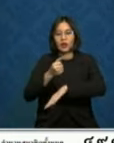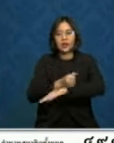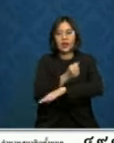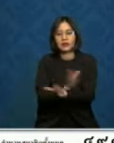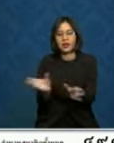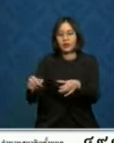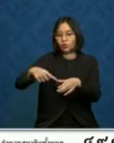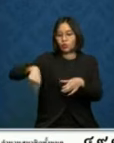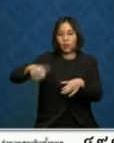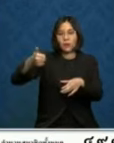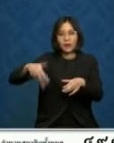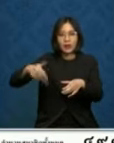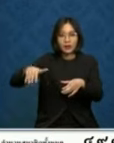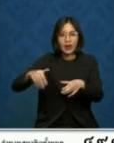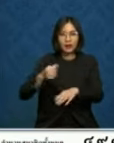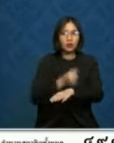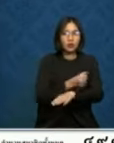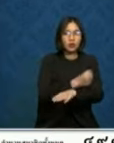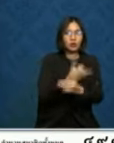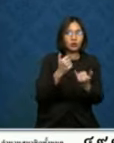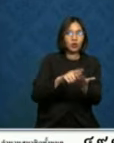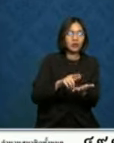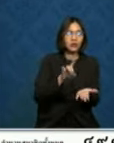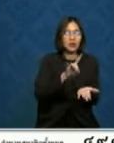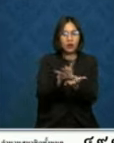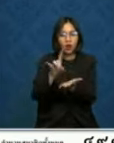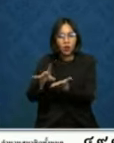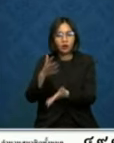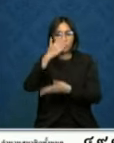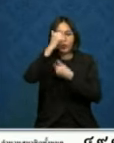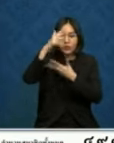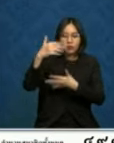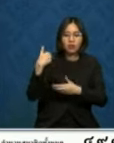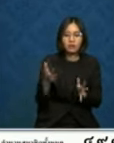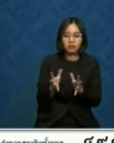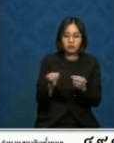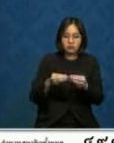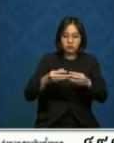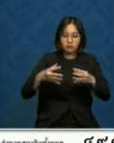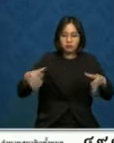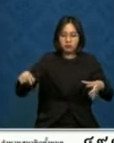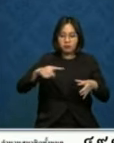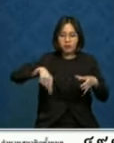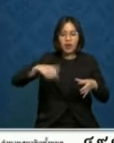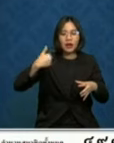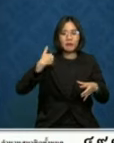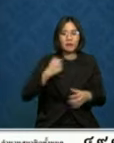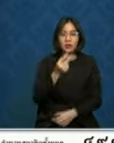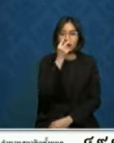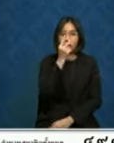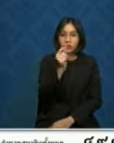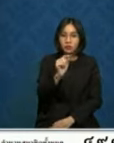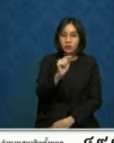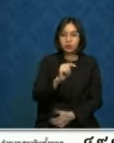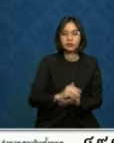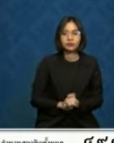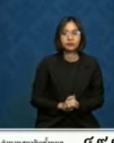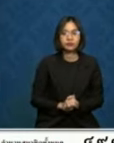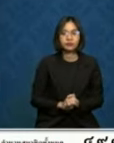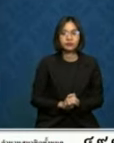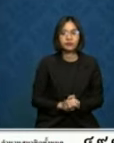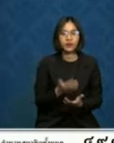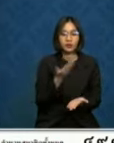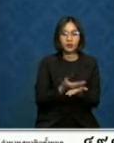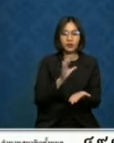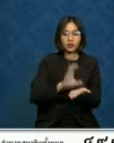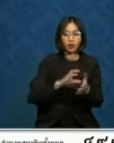านได้ในปัจจุบันมีลูกจ้างถูกลอยแพเป็นจำนวนมากท่านประธานครับมาดูกันว่าแล้วง